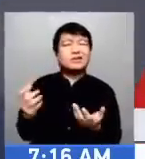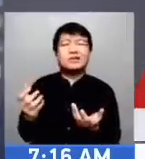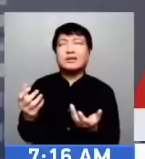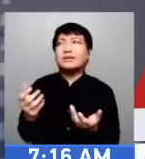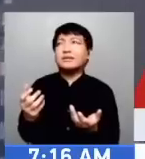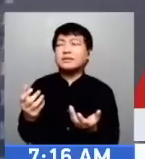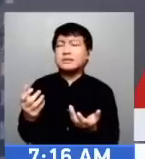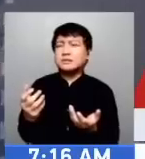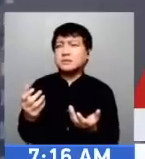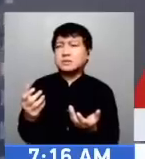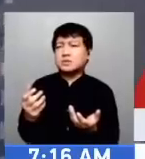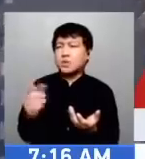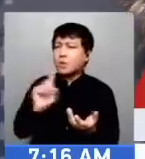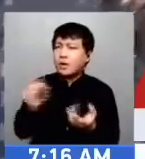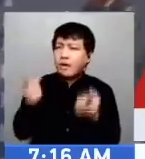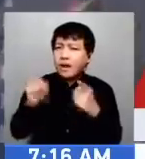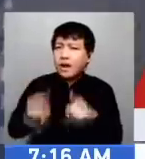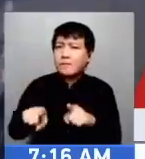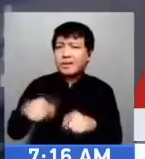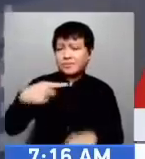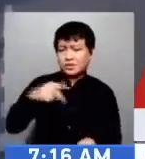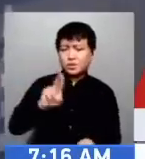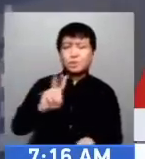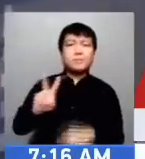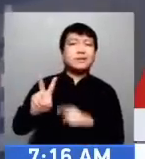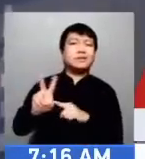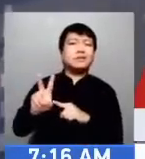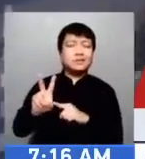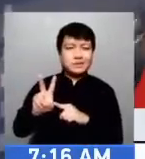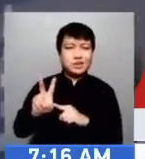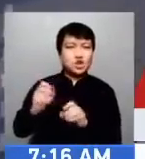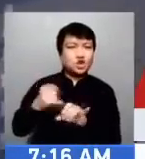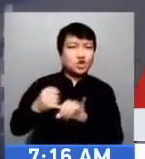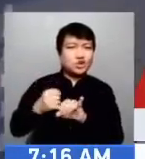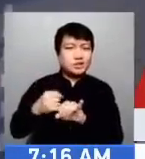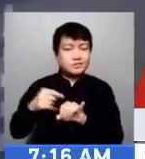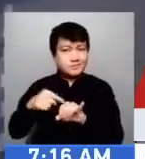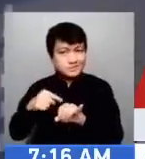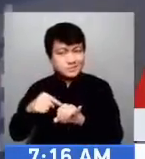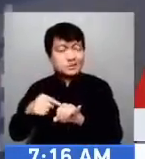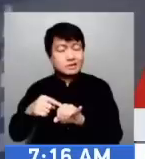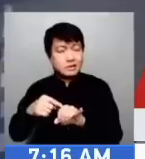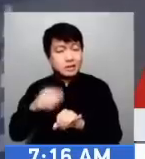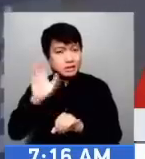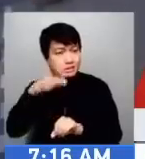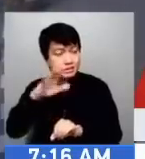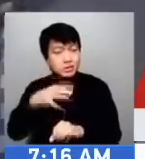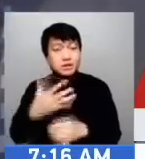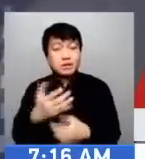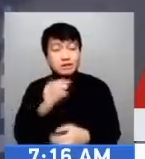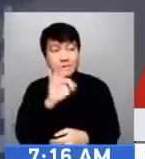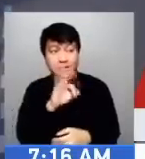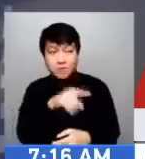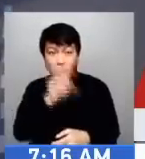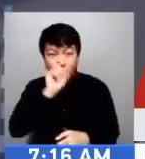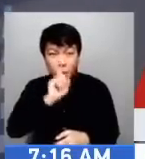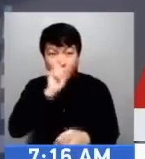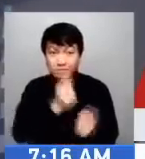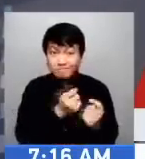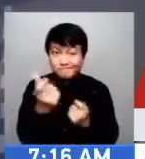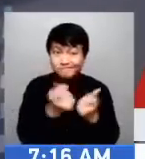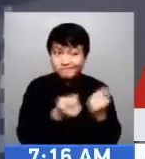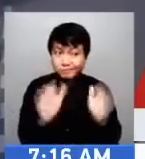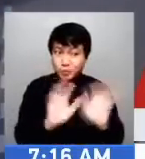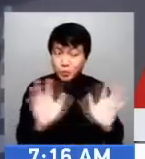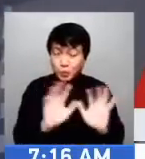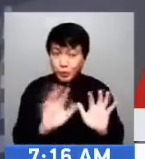ang mangyayari dito sa PUBMP. Mm-hmm. Basta masisiguro lang po na kahit na hindi matatanggal yung mga traditional na jeep,